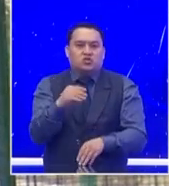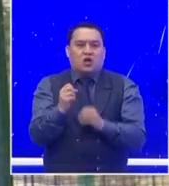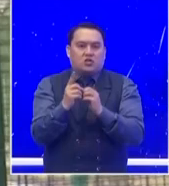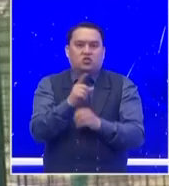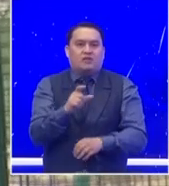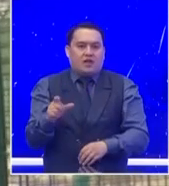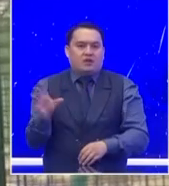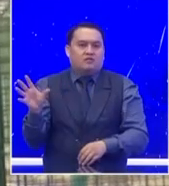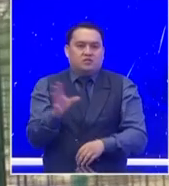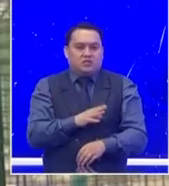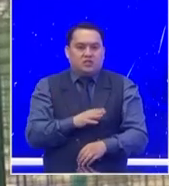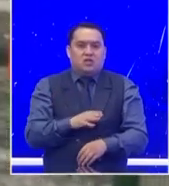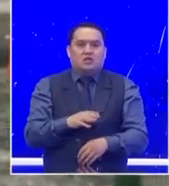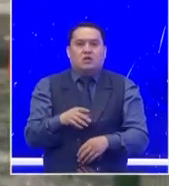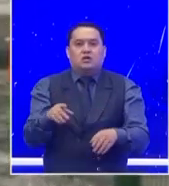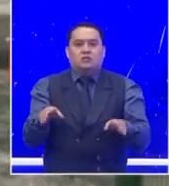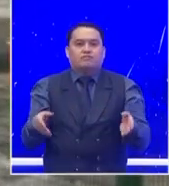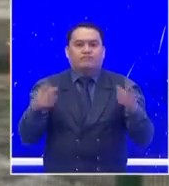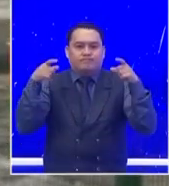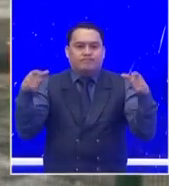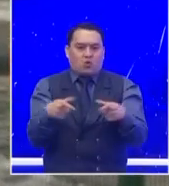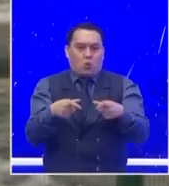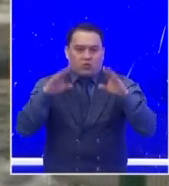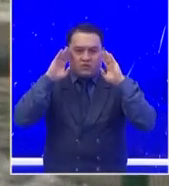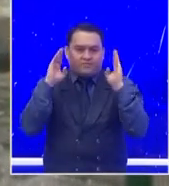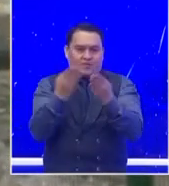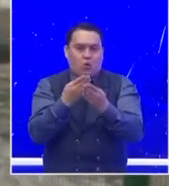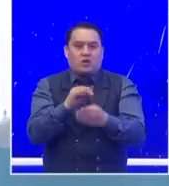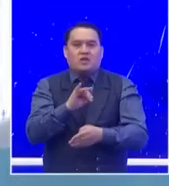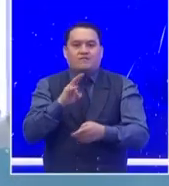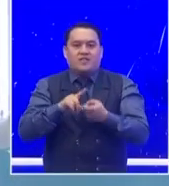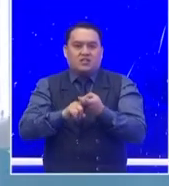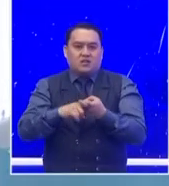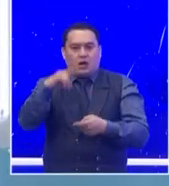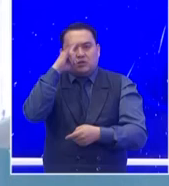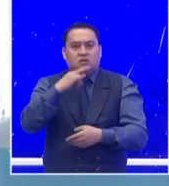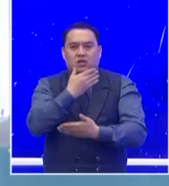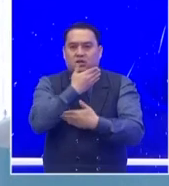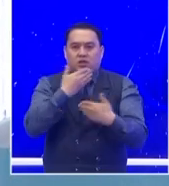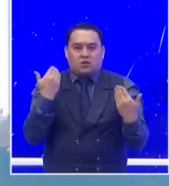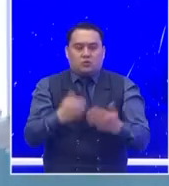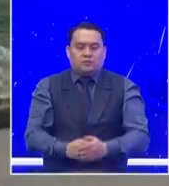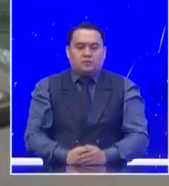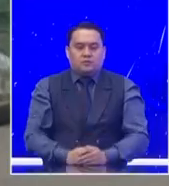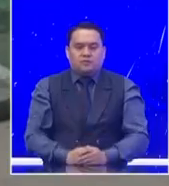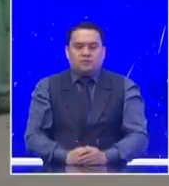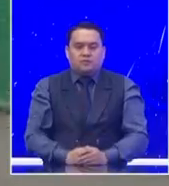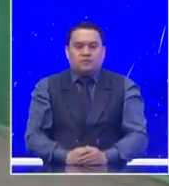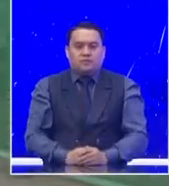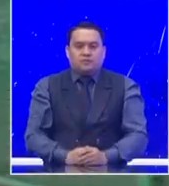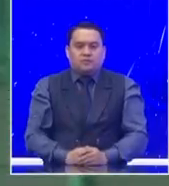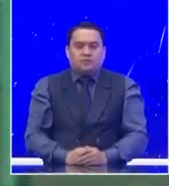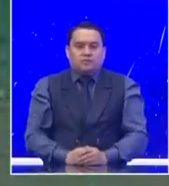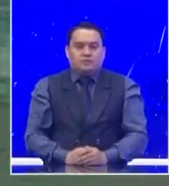человек. Все они находятся на карантине. Случаев заражения коронавирусной инфекцией в Казахстане нет, заявляют официальные источники.